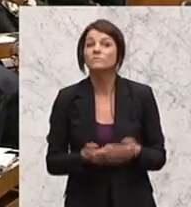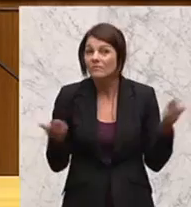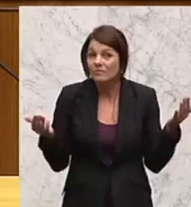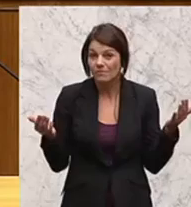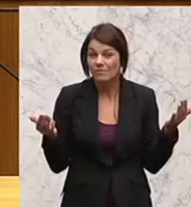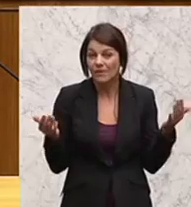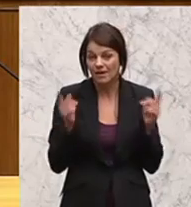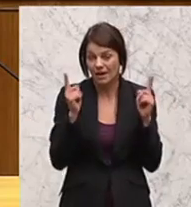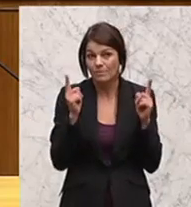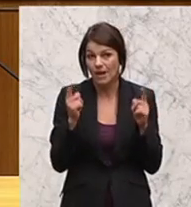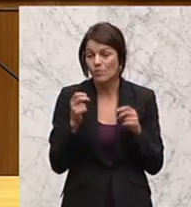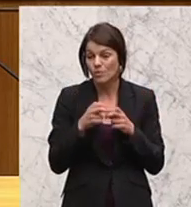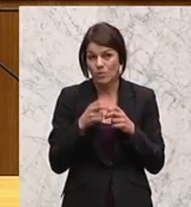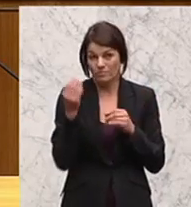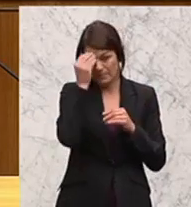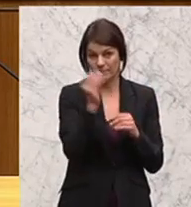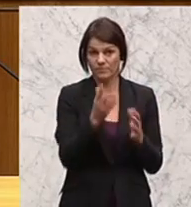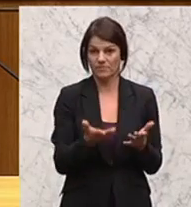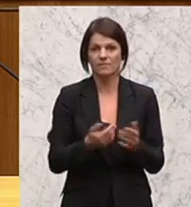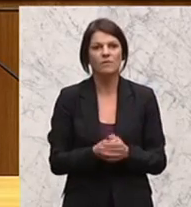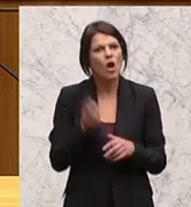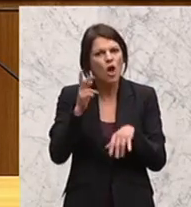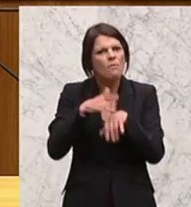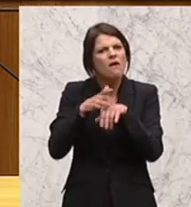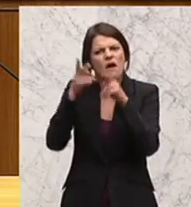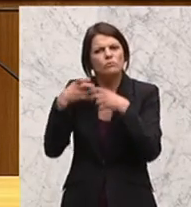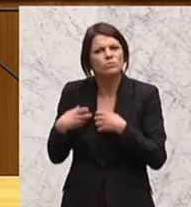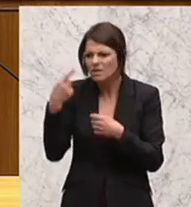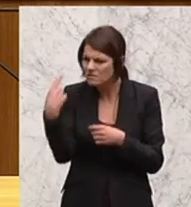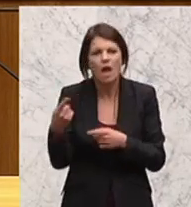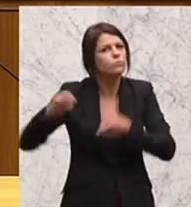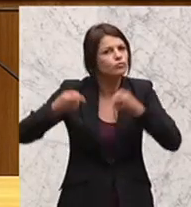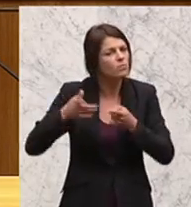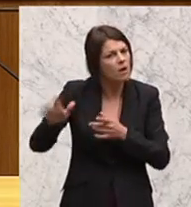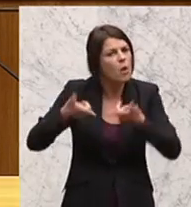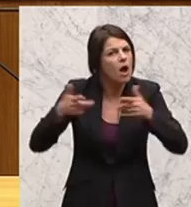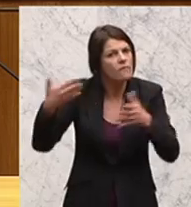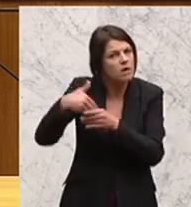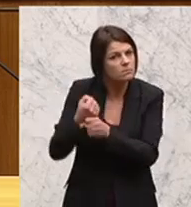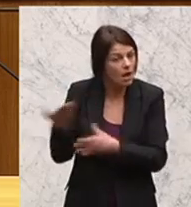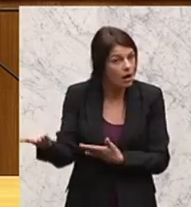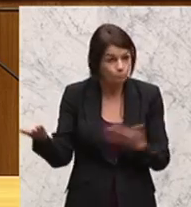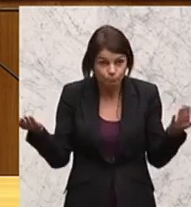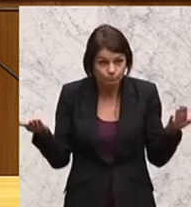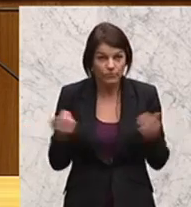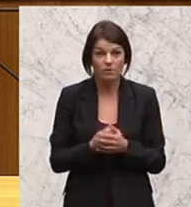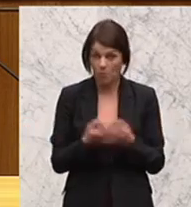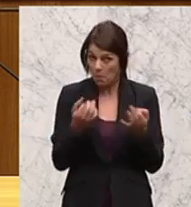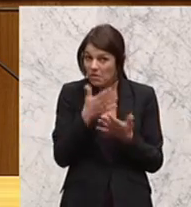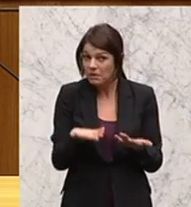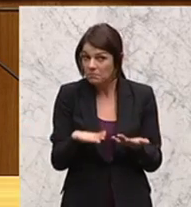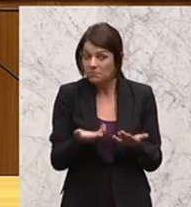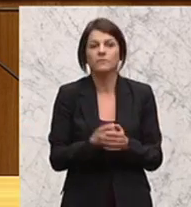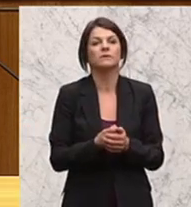Und grundsätzlich muss man schon festhalten, es sollte doch eigentlich der Gastronom bestimmen, was in seinem Lokal gemacht werden darf oder